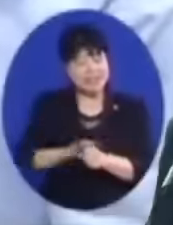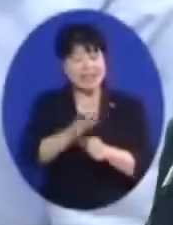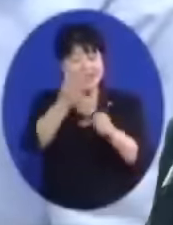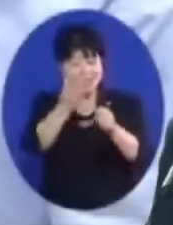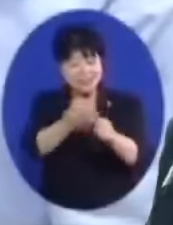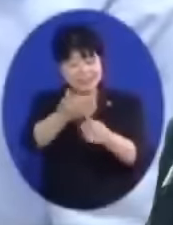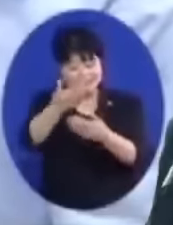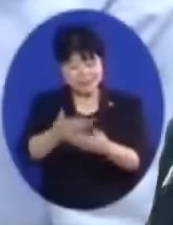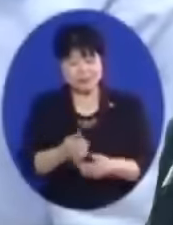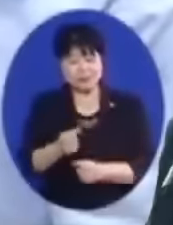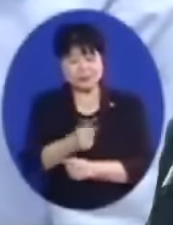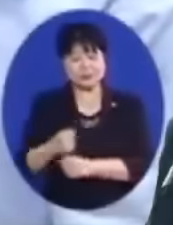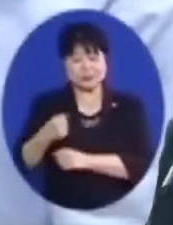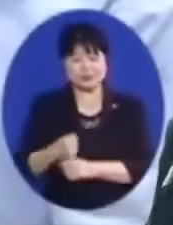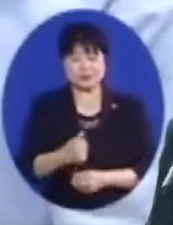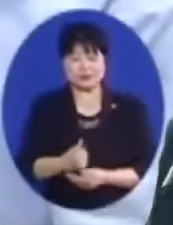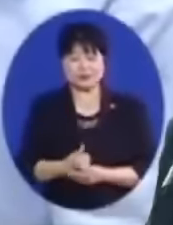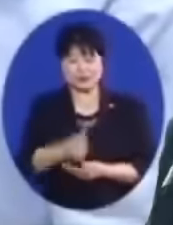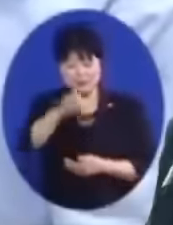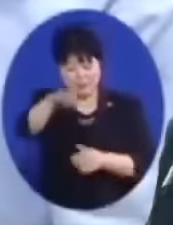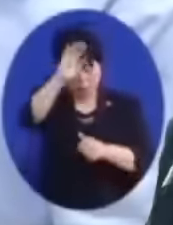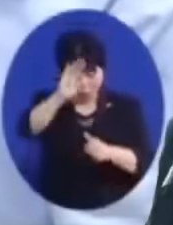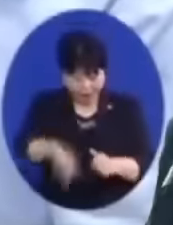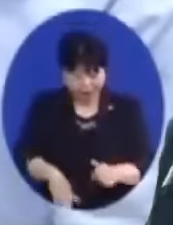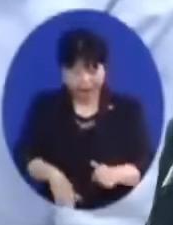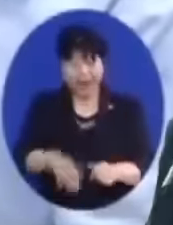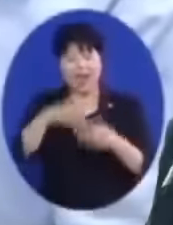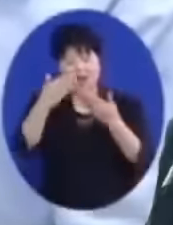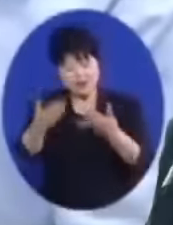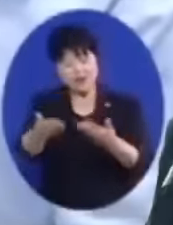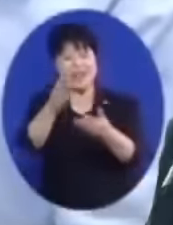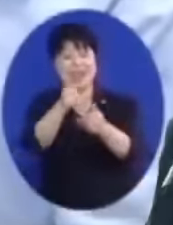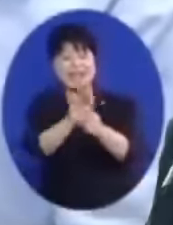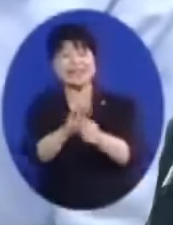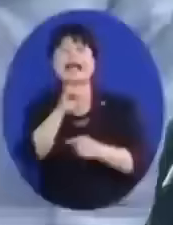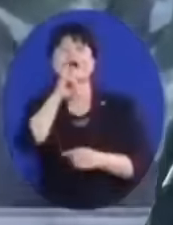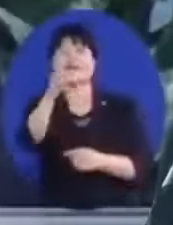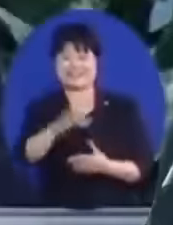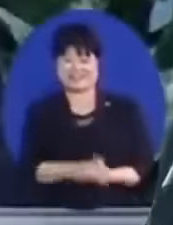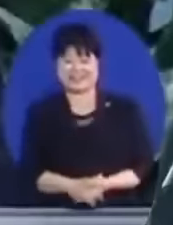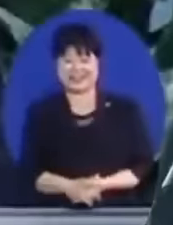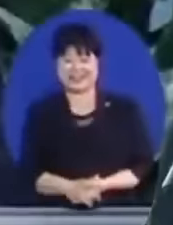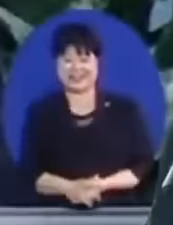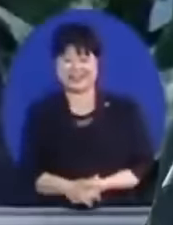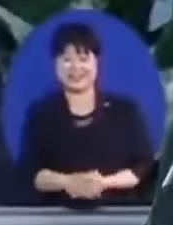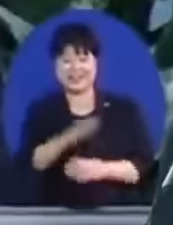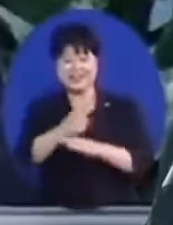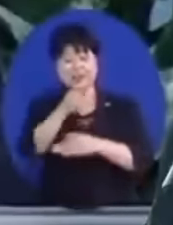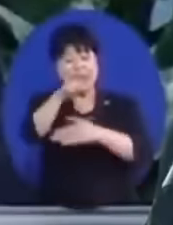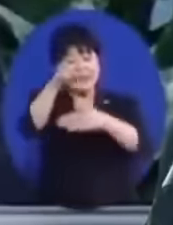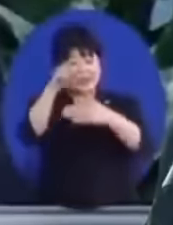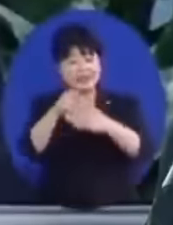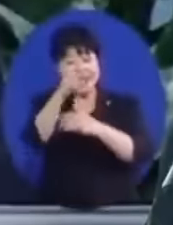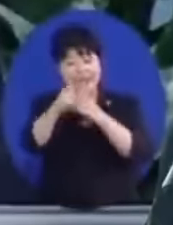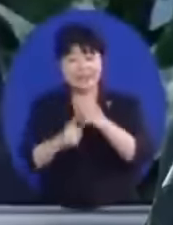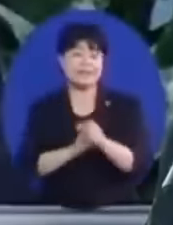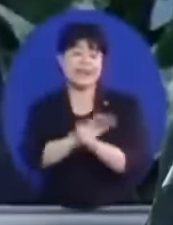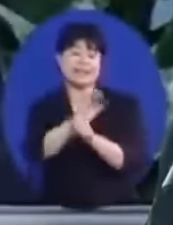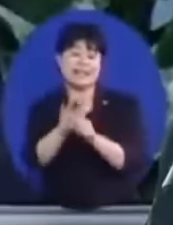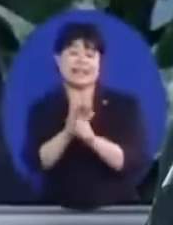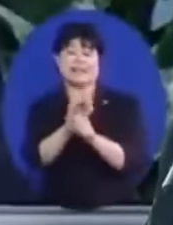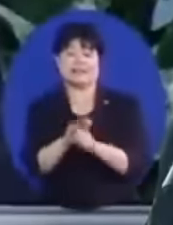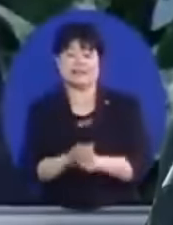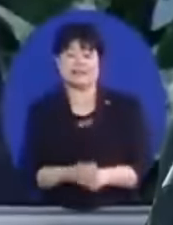사랑하고 수고하고 무거운 짐진 자들은 다 내게로 오라, 내가 너를 쉬게 하겠다고 말씀하는 것입니다. 그리스도 안에 있는 하나님의